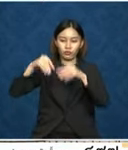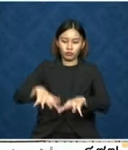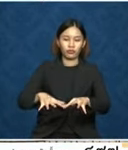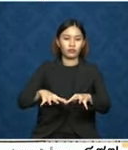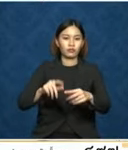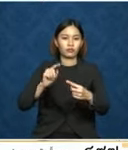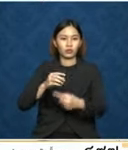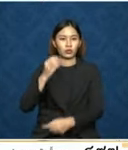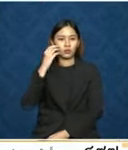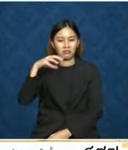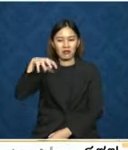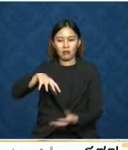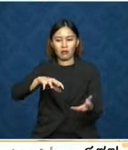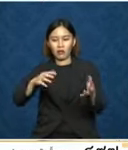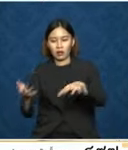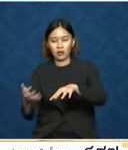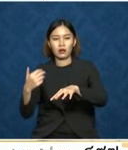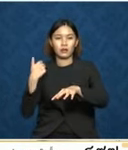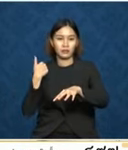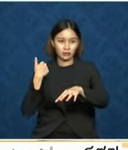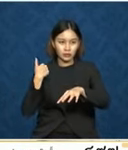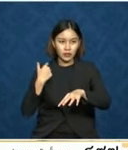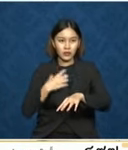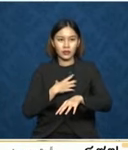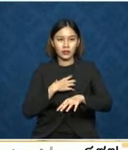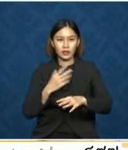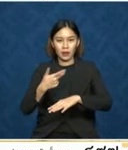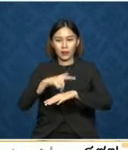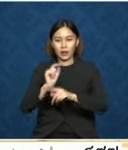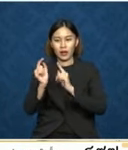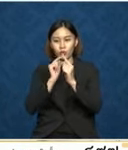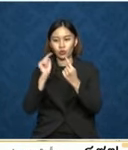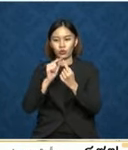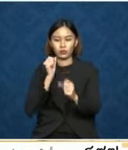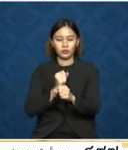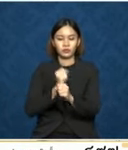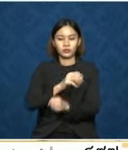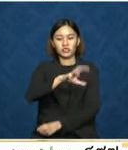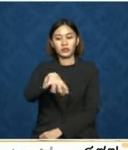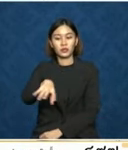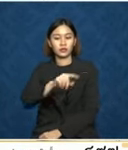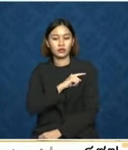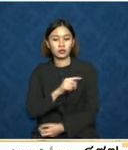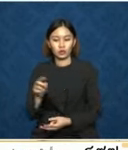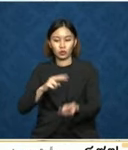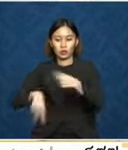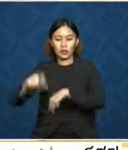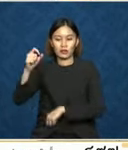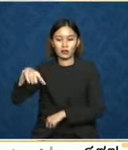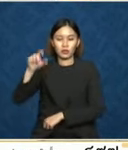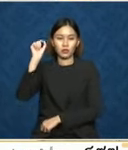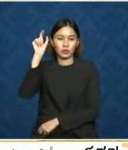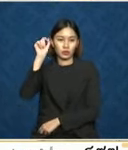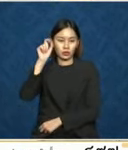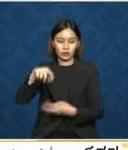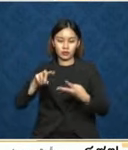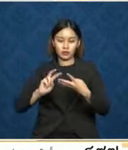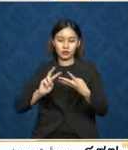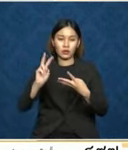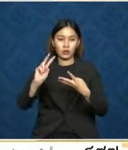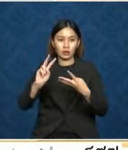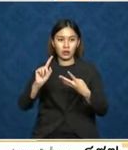จะให้ท่านประธานประสานไปยังหน่วยงานเพื่อซ่อมแซมโดยด่วนเรื่องที่ 2ครับเรื่องสนามบินนาธิวาสเนื่องจาก